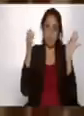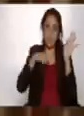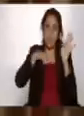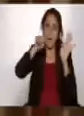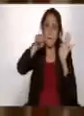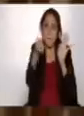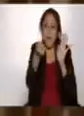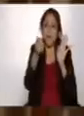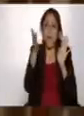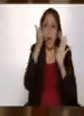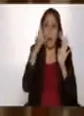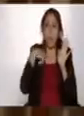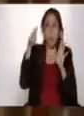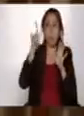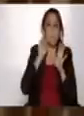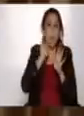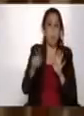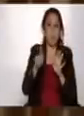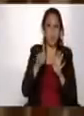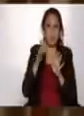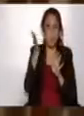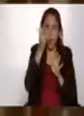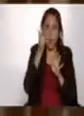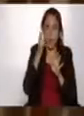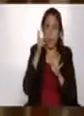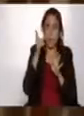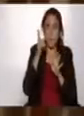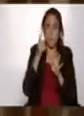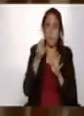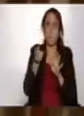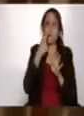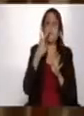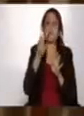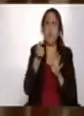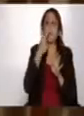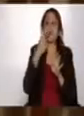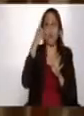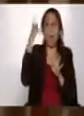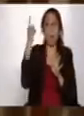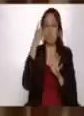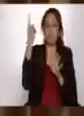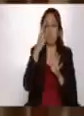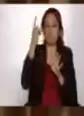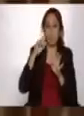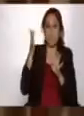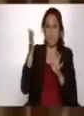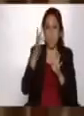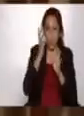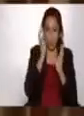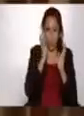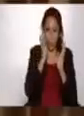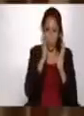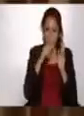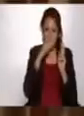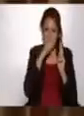بخاف منه. من يعني من ابراهيم دي، لانه كان بياخد حبوب وكده، كنت انا بخاف منه. يعني كان